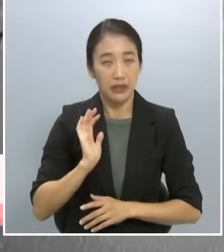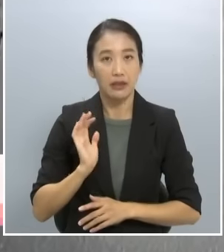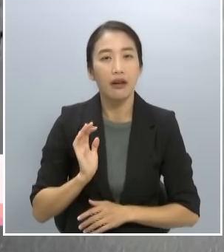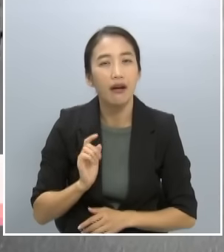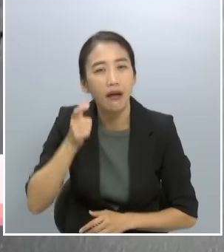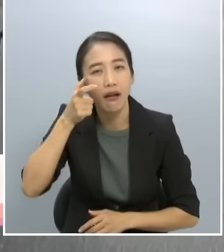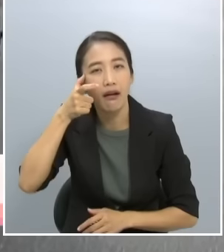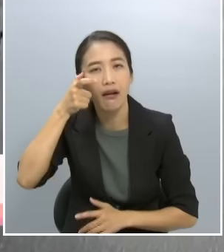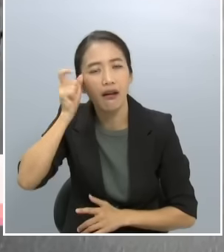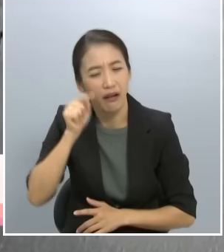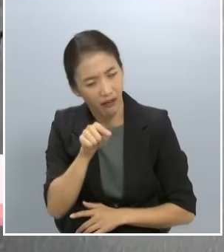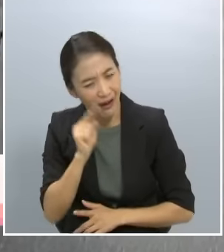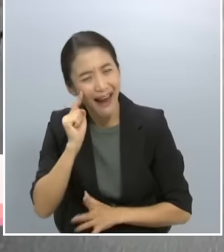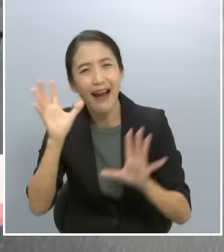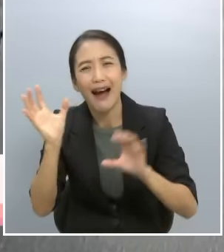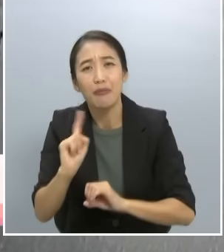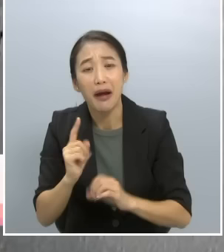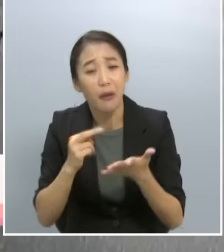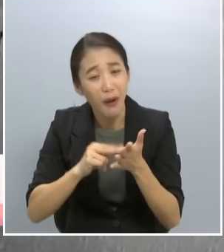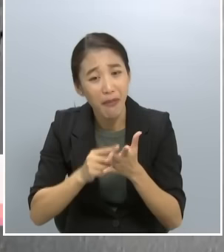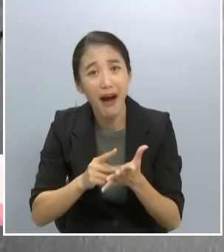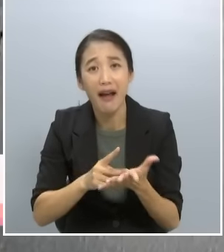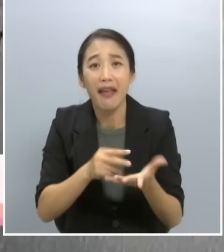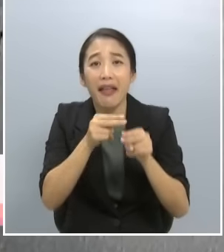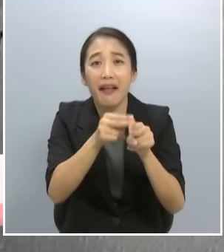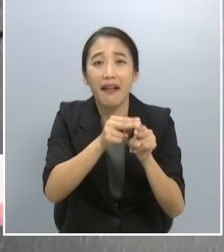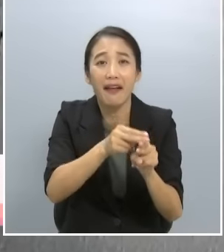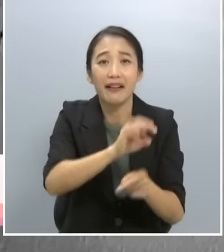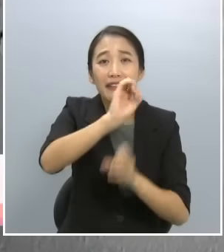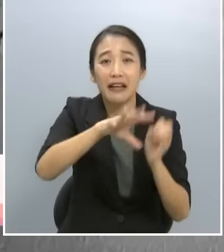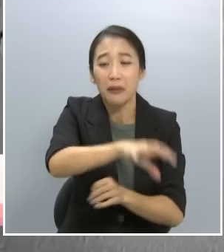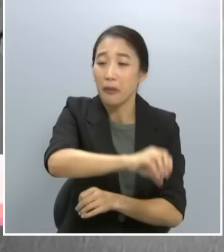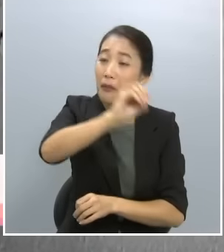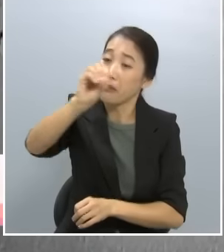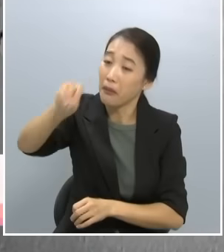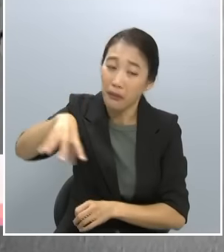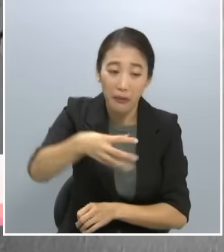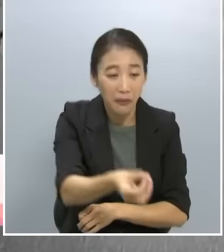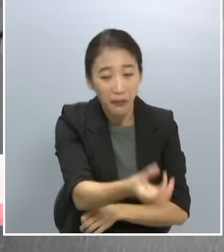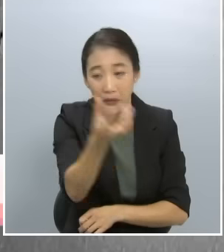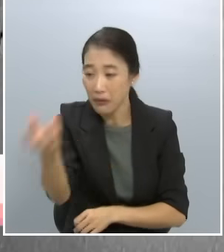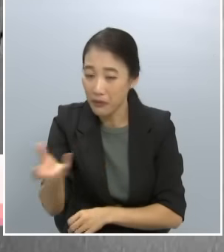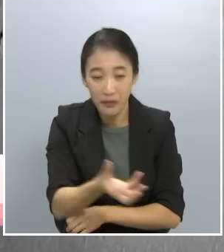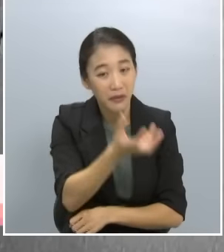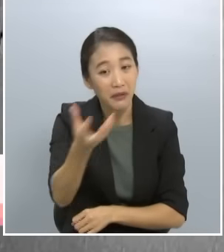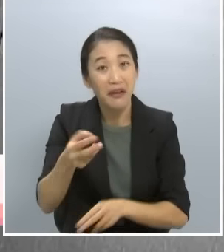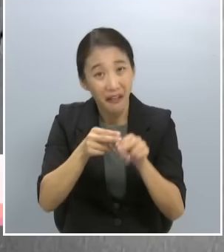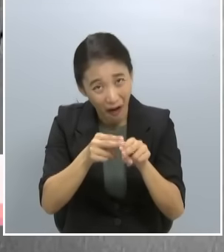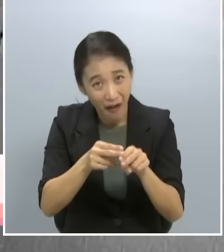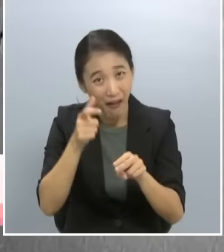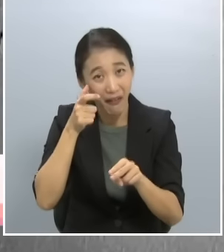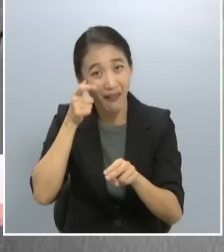มตะคุ่มอยู่แล้วนะพี่หมวยเห็นไหม เห็นค่ะ หลังสแลนนั่น อ ่ะเห็นไหมล่ะนี่มาแล้วป๊อบแป๊บป๊อบแป๊บป๊อบแป๊บเห็นไหมล่ะ